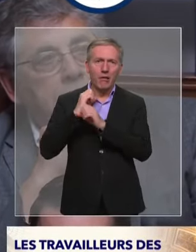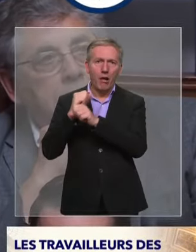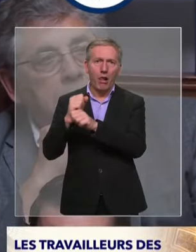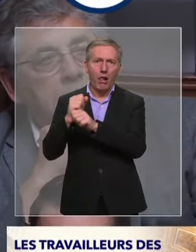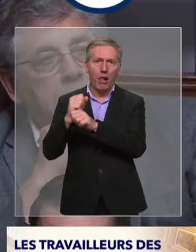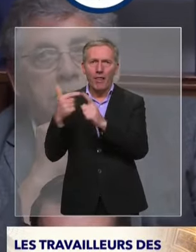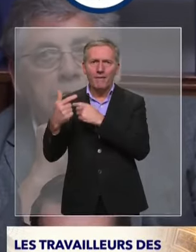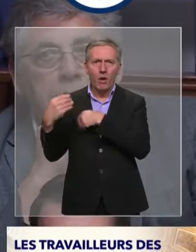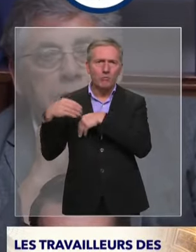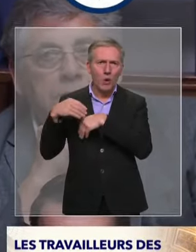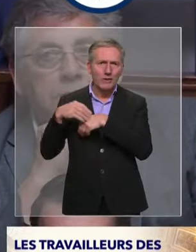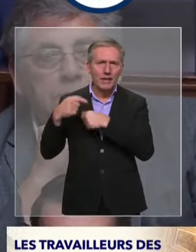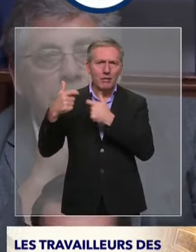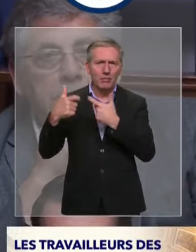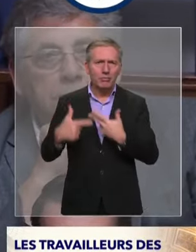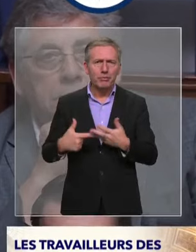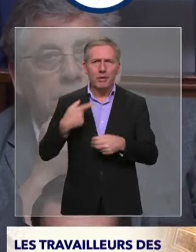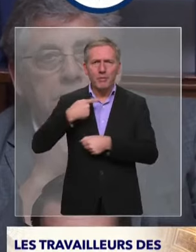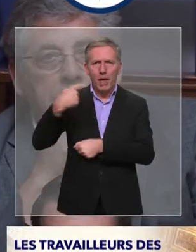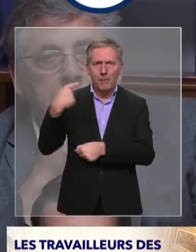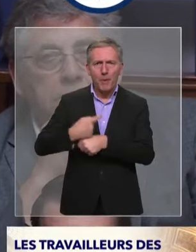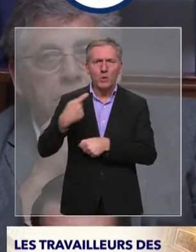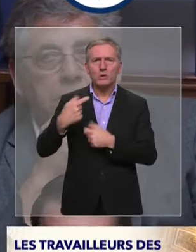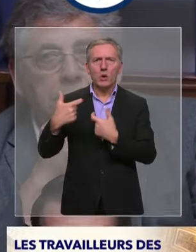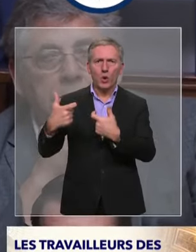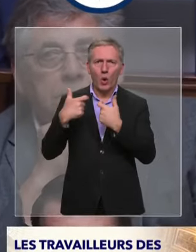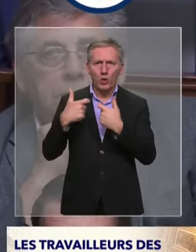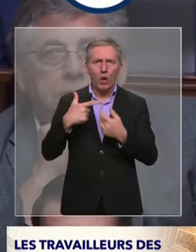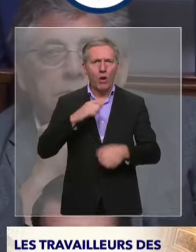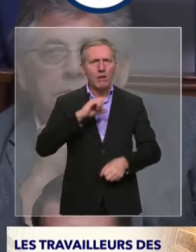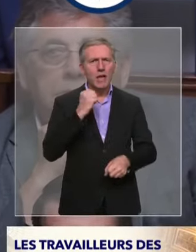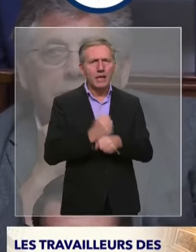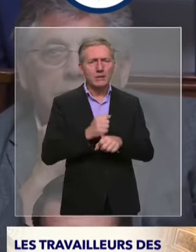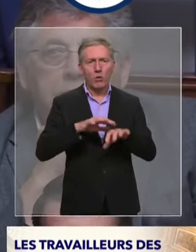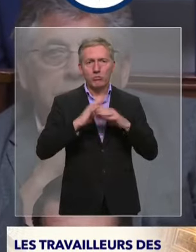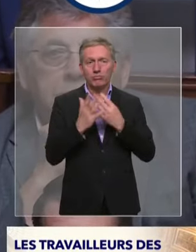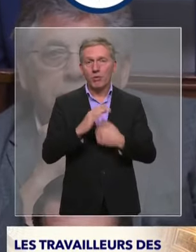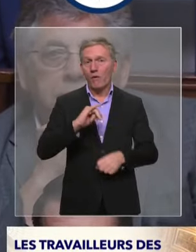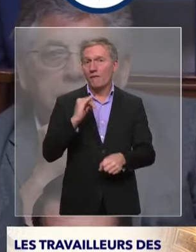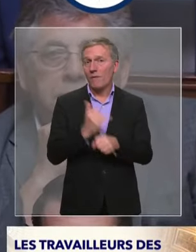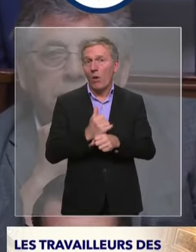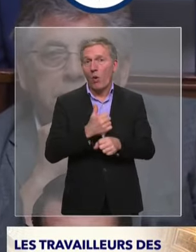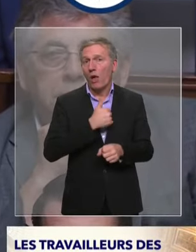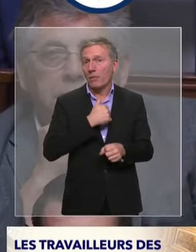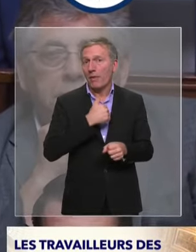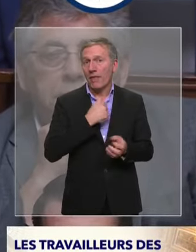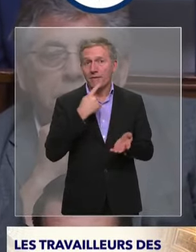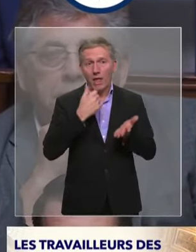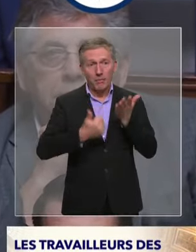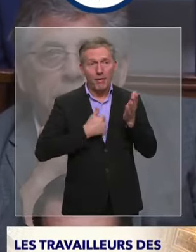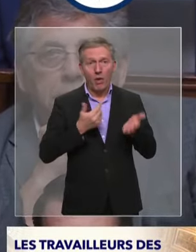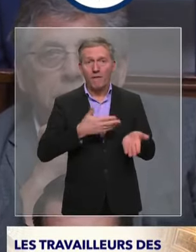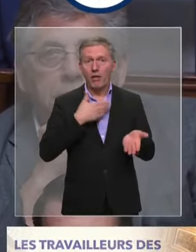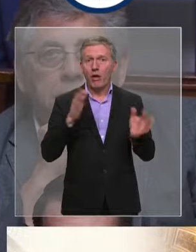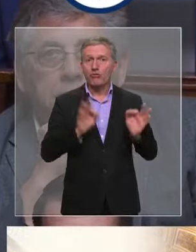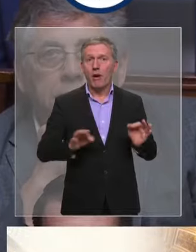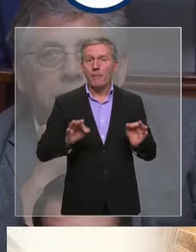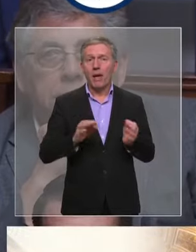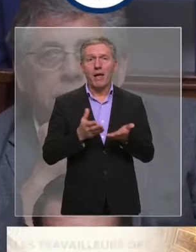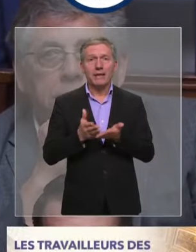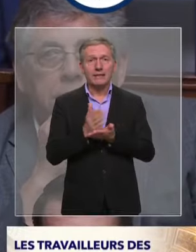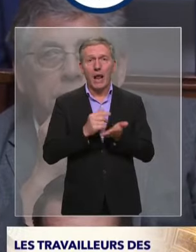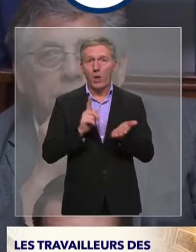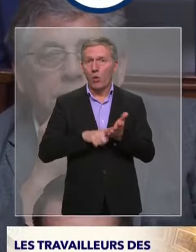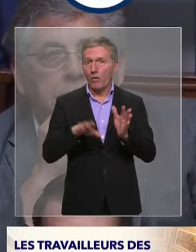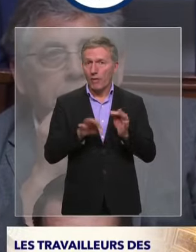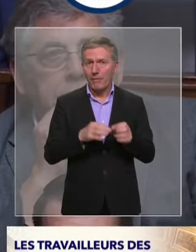imposent les consignes, les contrôles et les sanctionnent. Faux indépendants, ils n'ont ni les avantages de l'indépendance, ni les droits du salariat. Payés